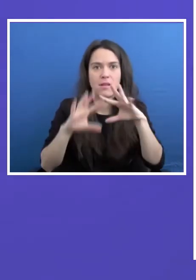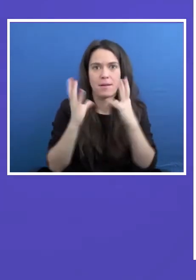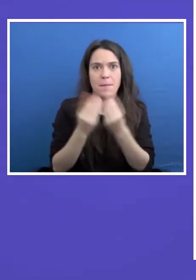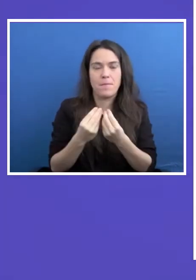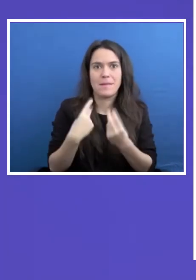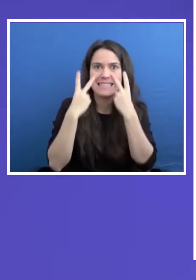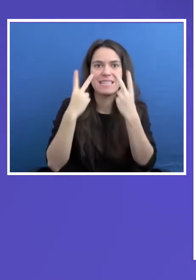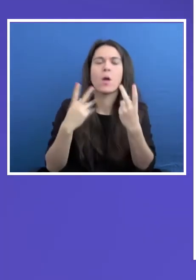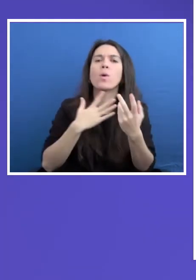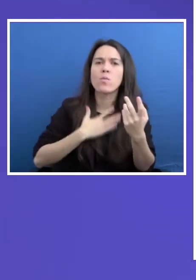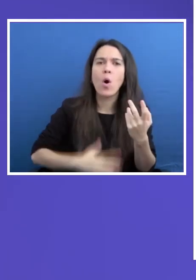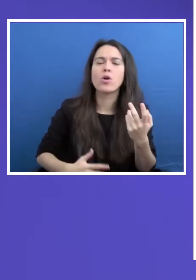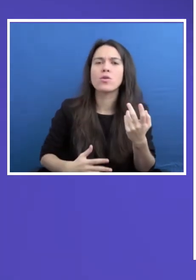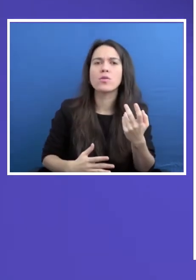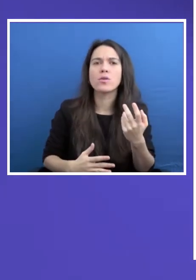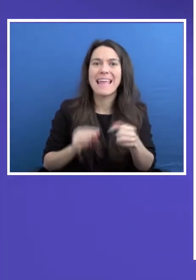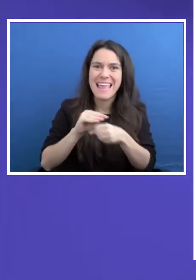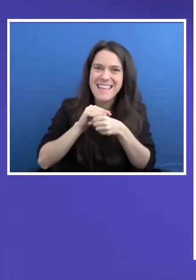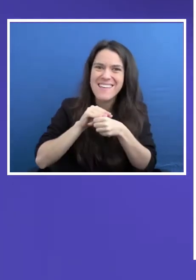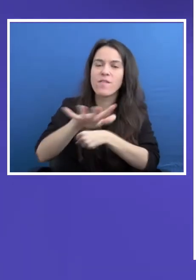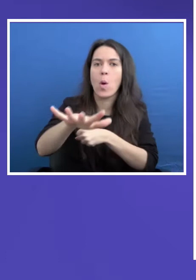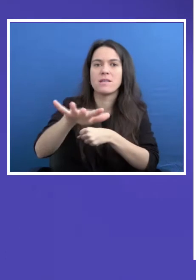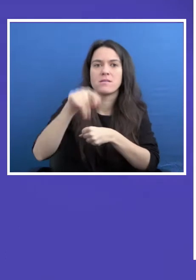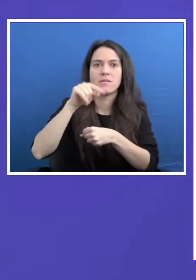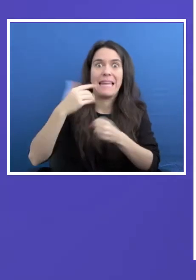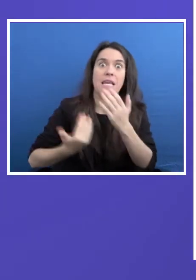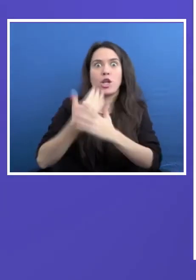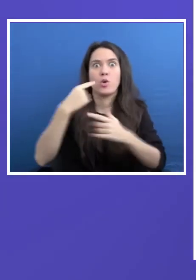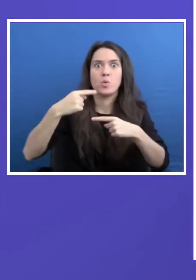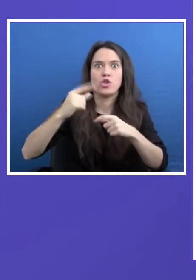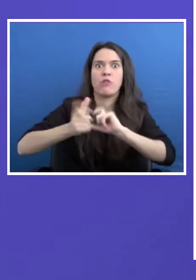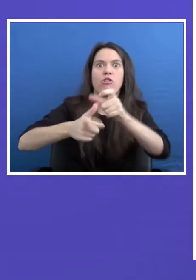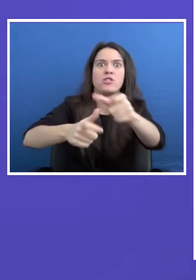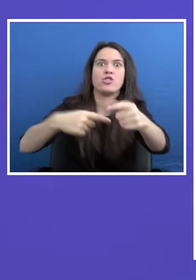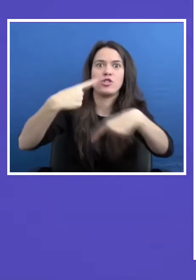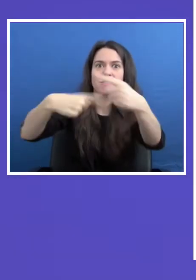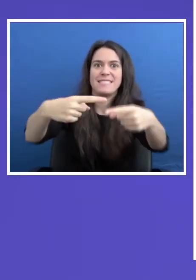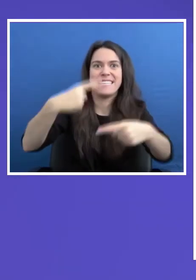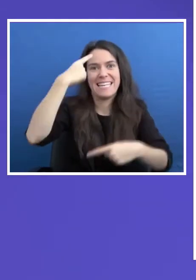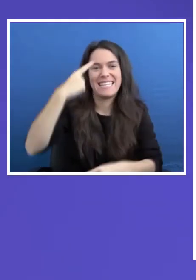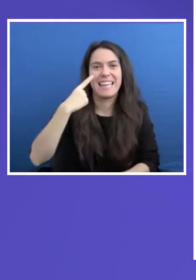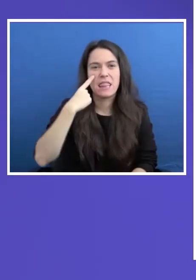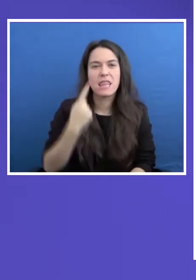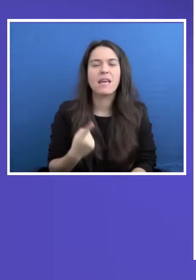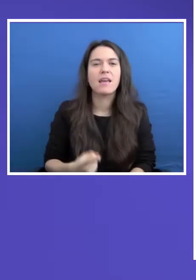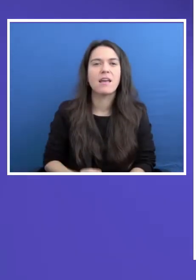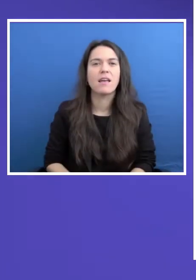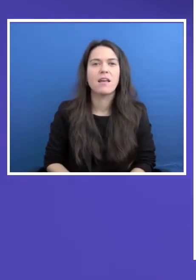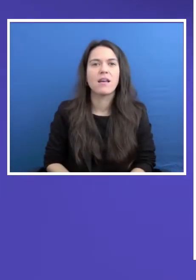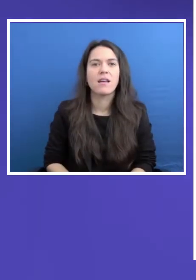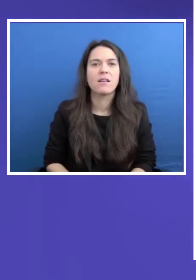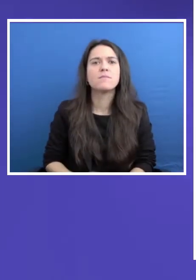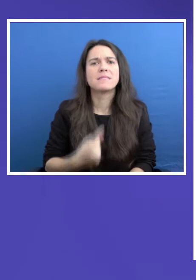المراه بتاخد دورها وبتاخد وضعها، وبالتالي بيخلي عنده ايمان وانتماء بالبلد اكتر، وبيخلي كمان عند الجيل